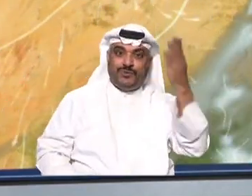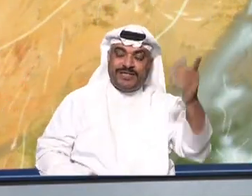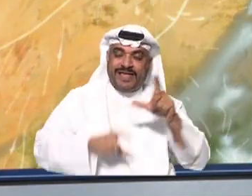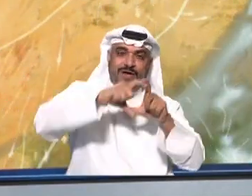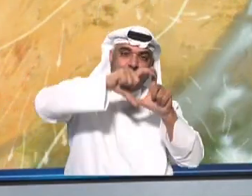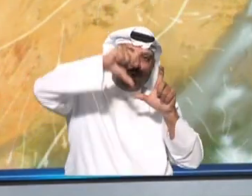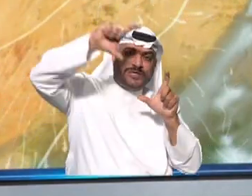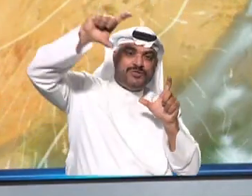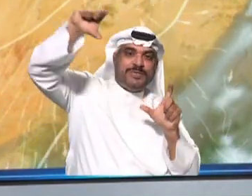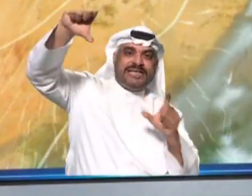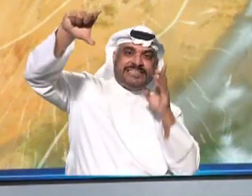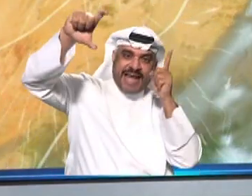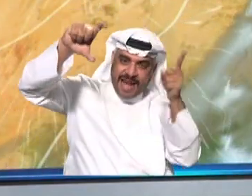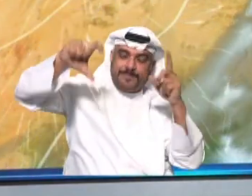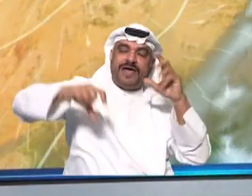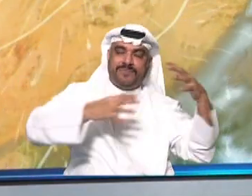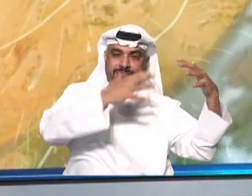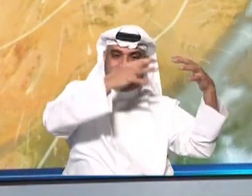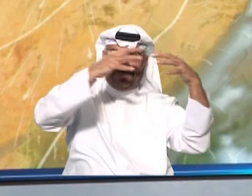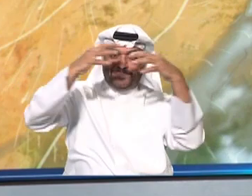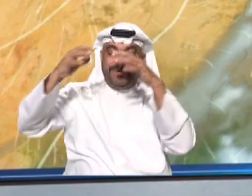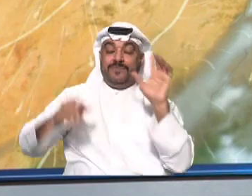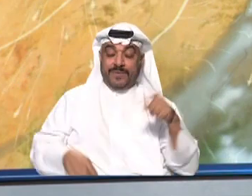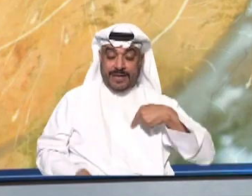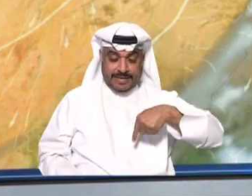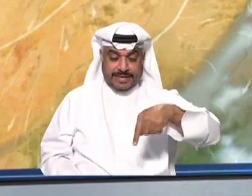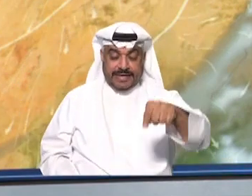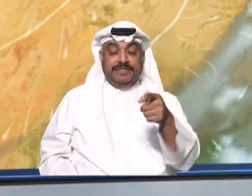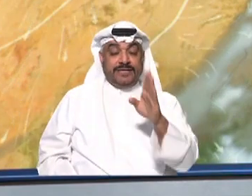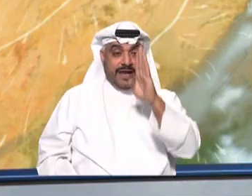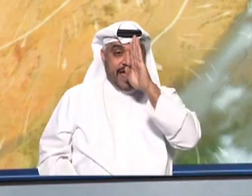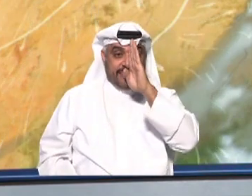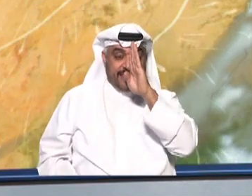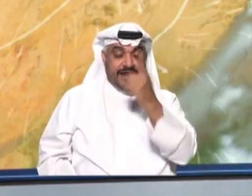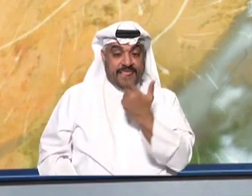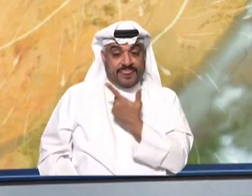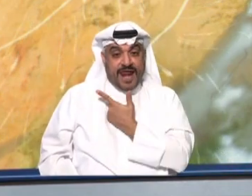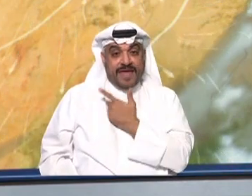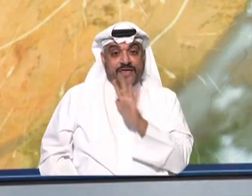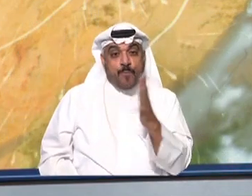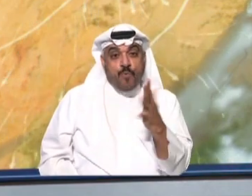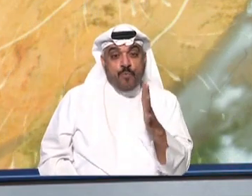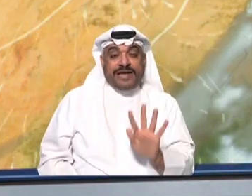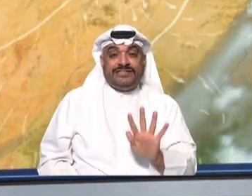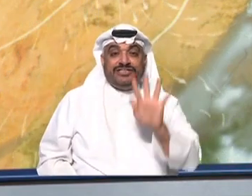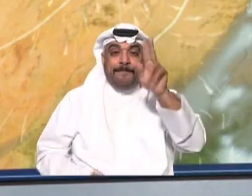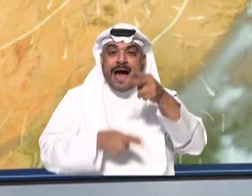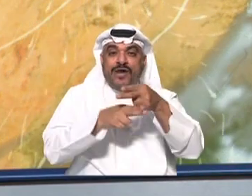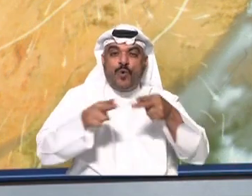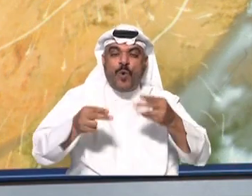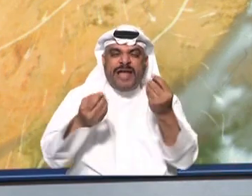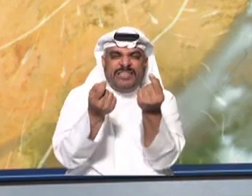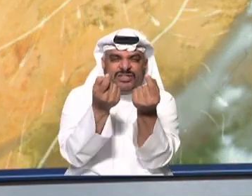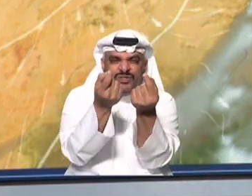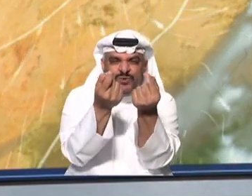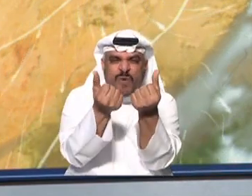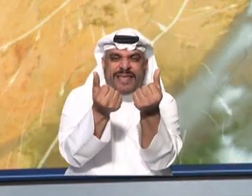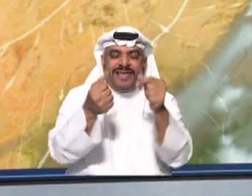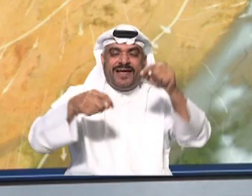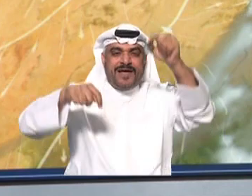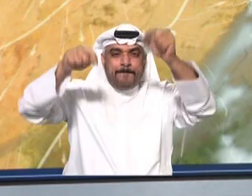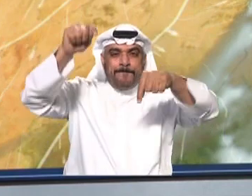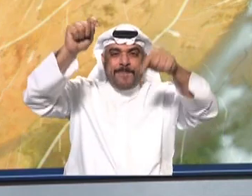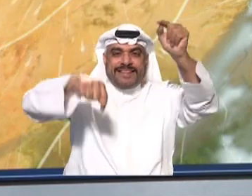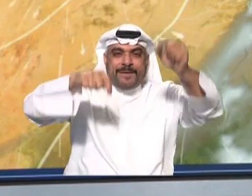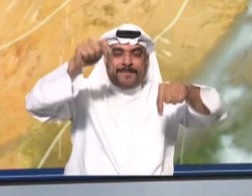الكويت. متوقع أن يستمر ويانا خلال أيام القليلة القادمة وكذلك فرص أمطار شمال دولة الكويت أيضا في المناطق الغربية راح